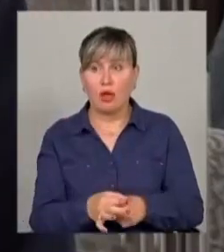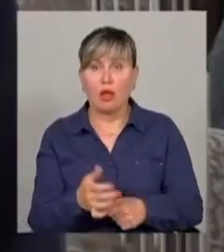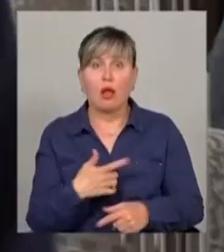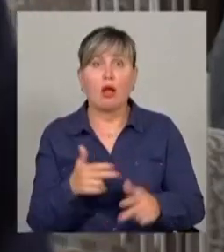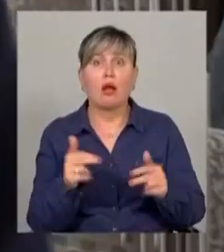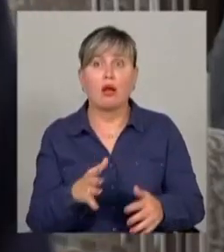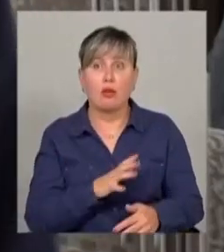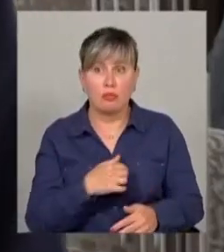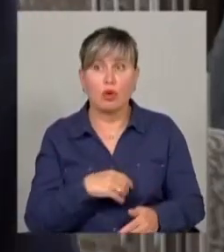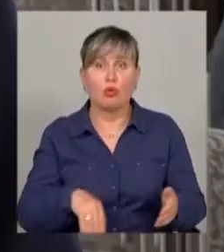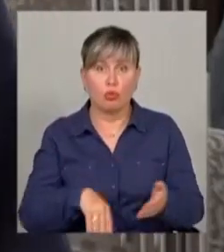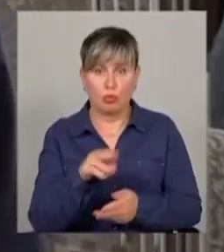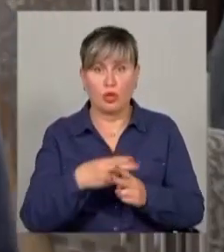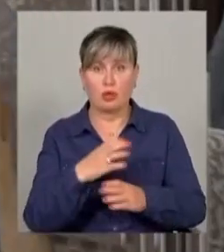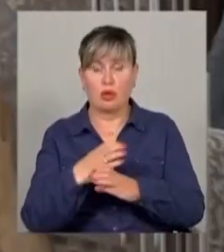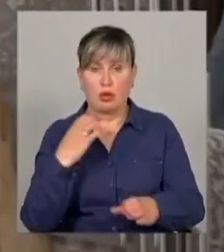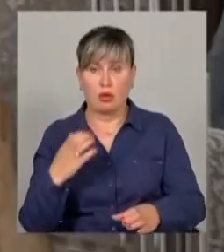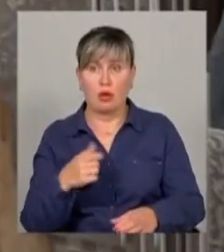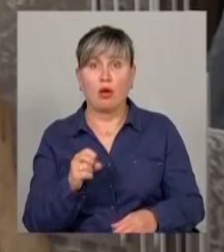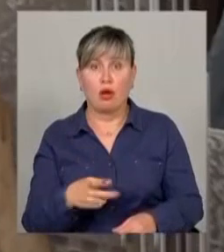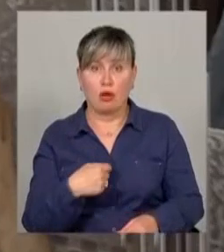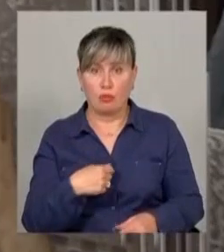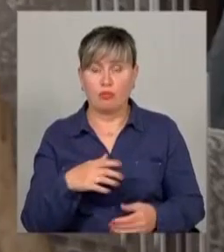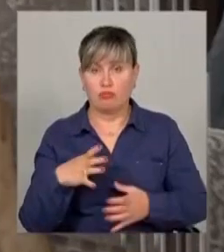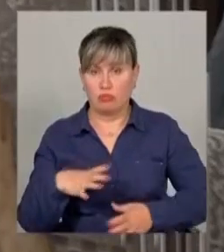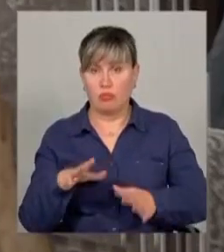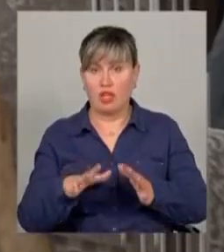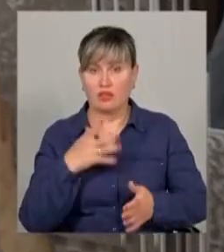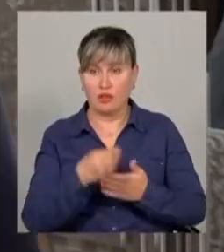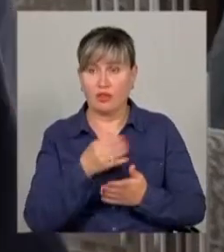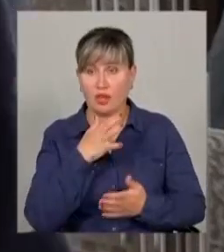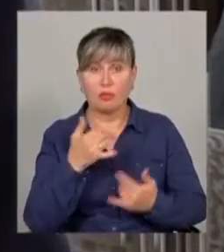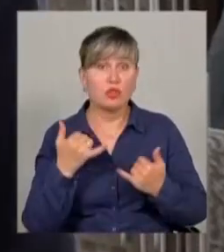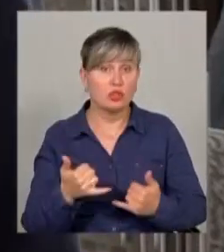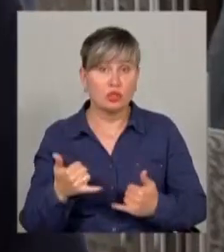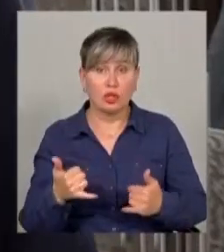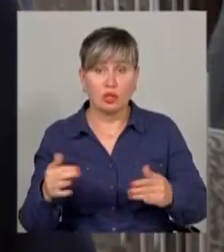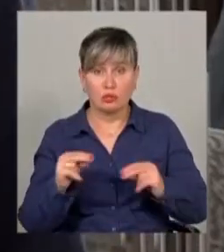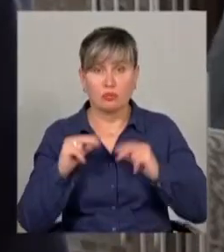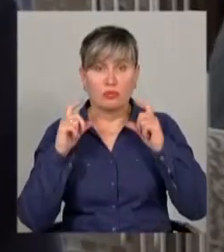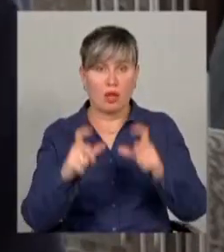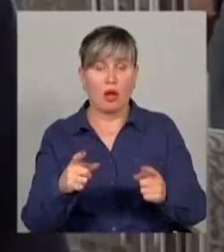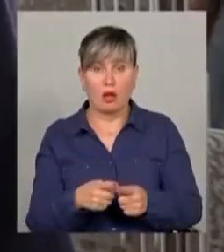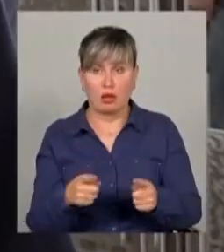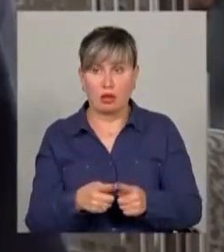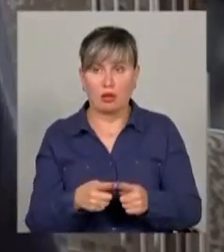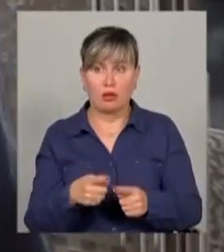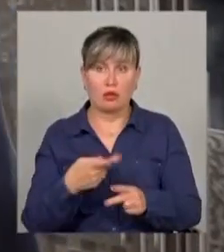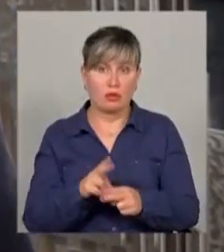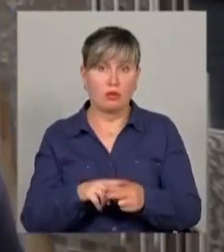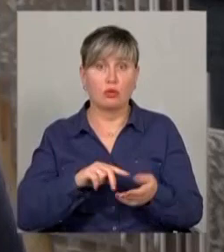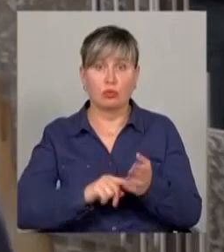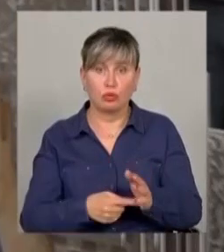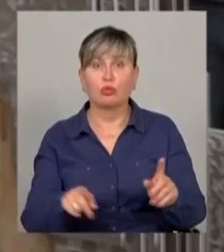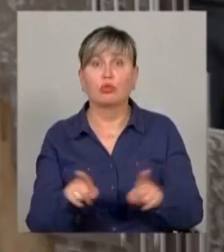Мы же однажды купили эти контейнеры, как мы полагаем, и место в свое время. Сейчас и вовсе подняли цену на аренду. Да заезд товара до точки